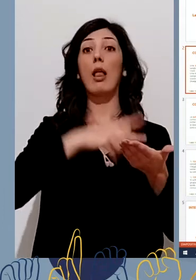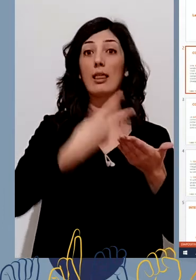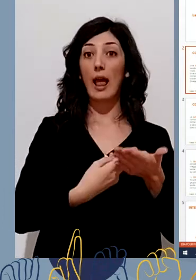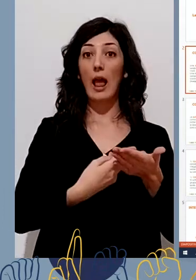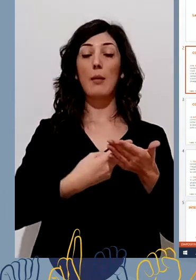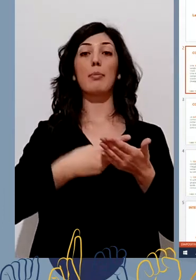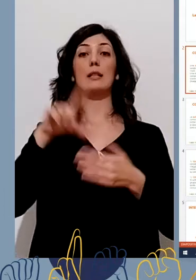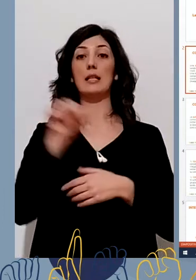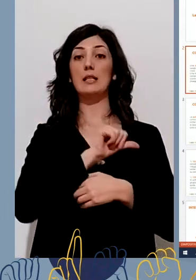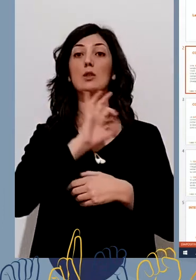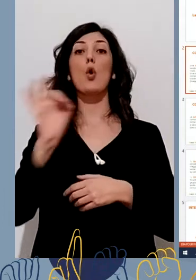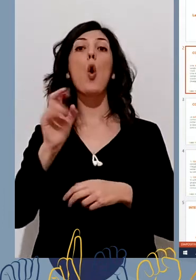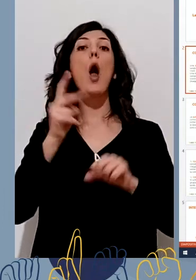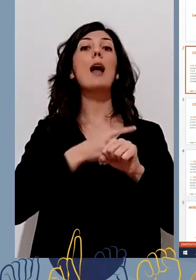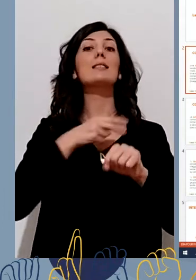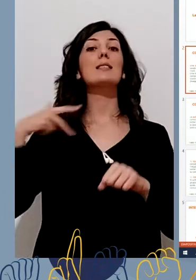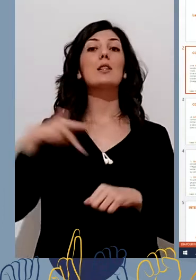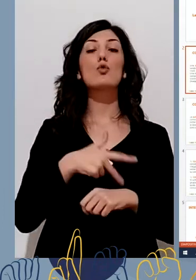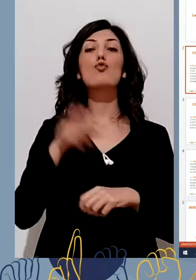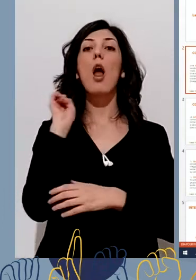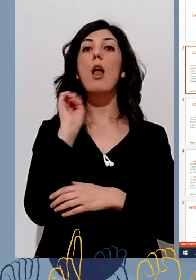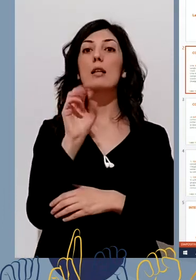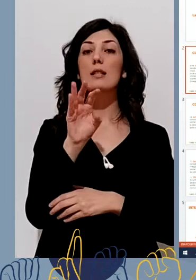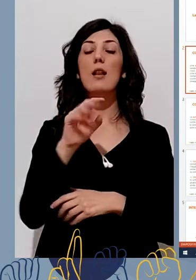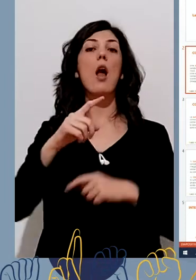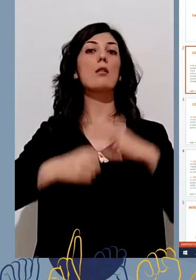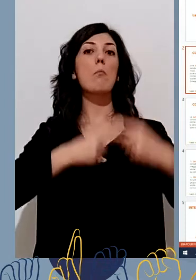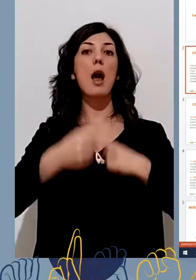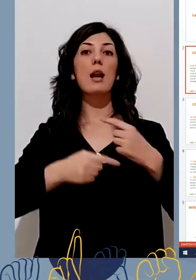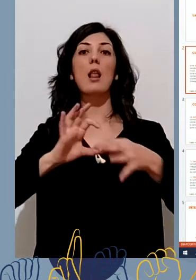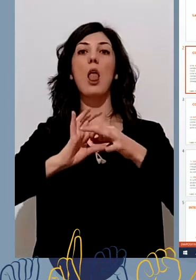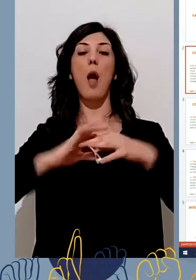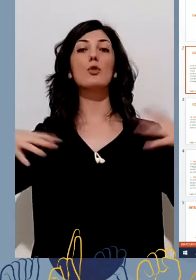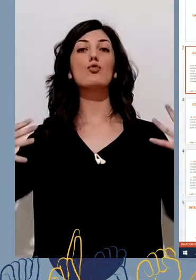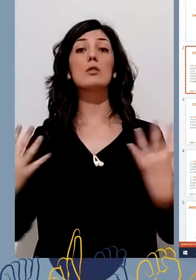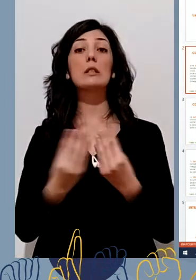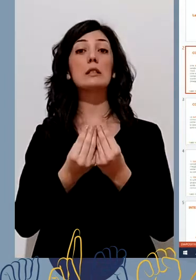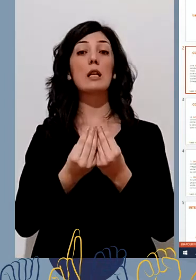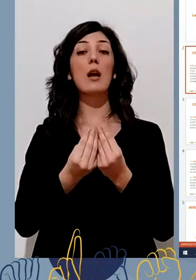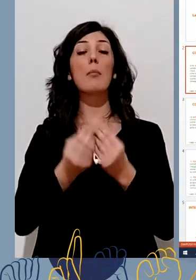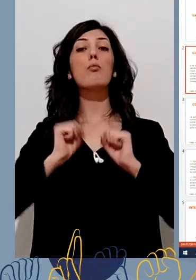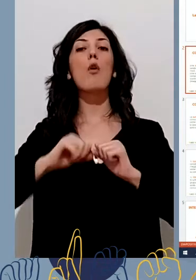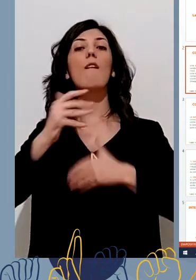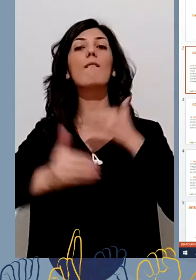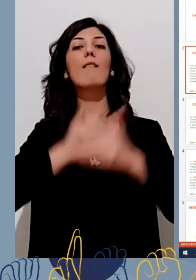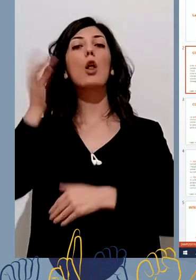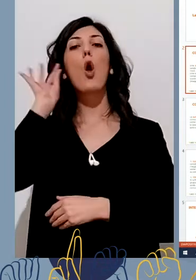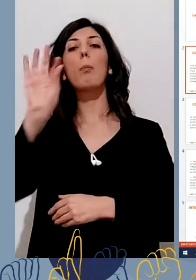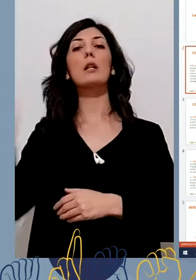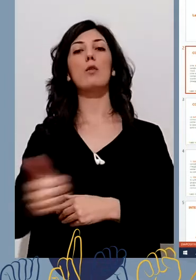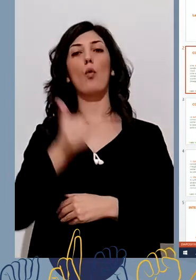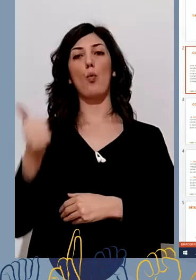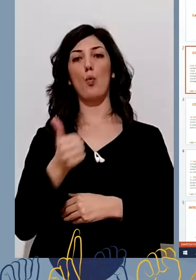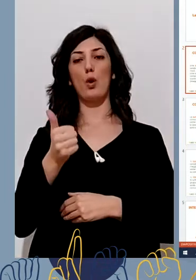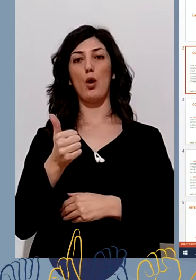gli insegnanti, i parenti, amici, che insieme portano avanti un solo obiettivo, quello di